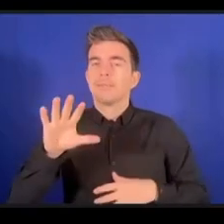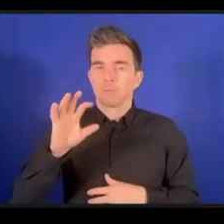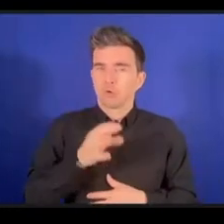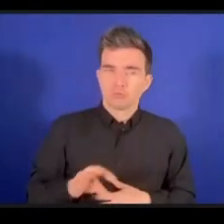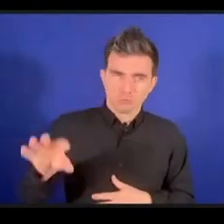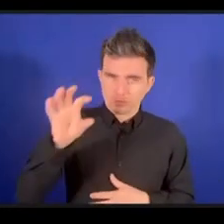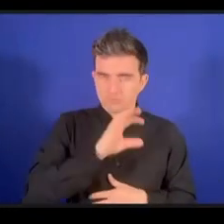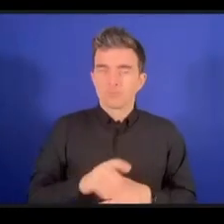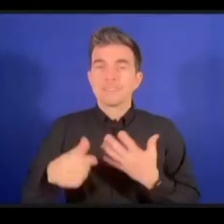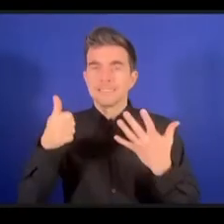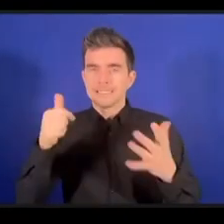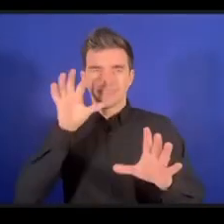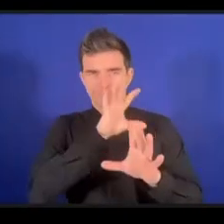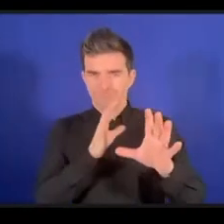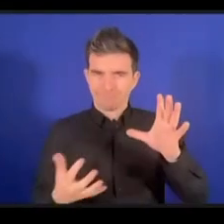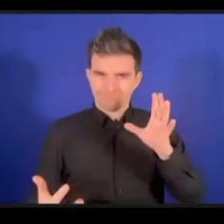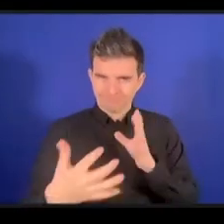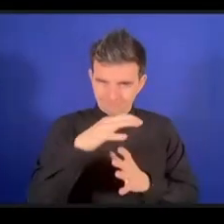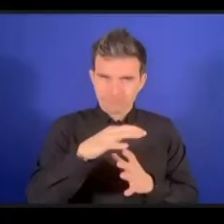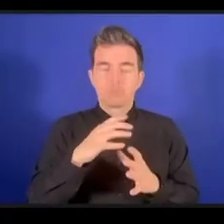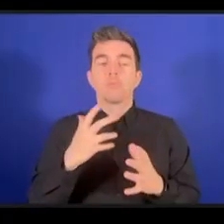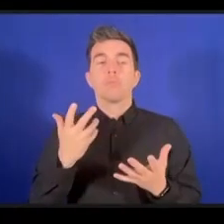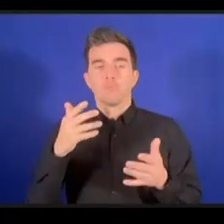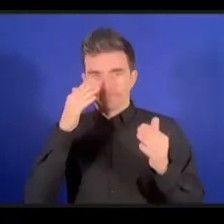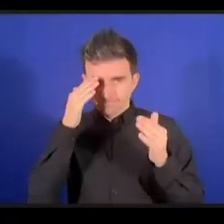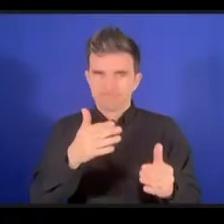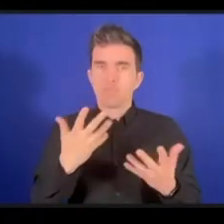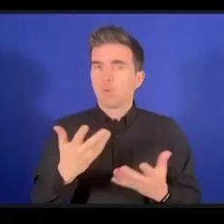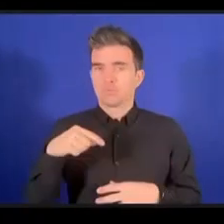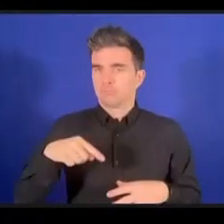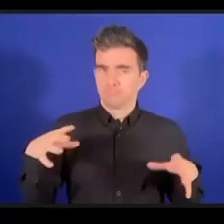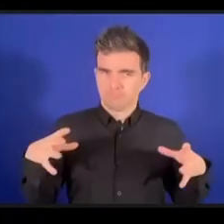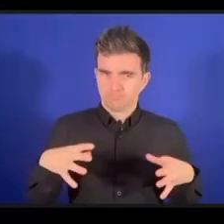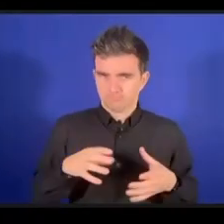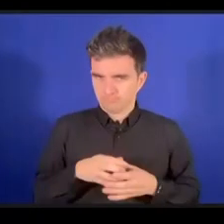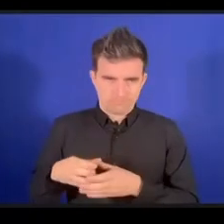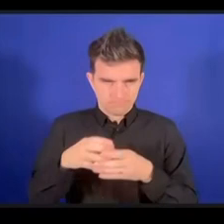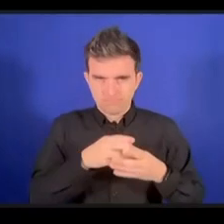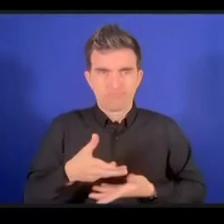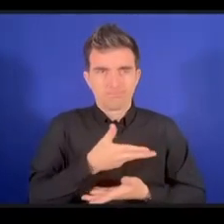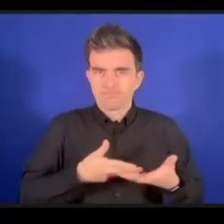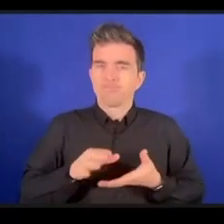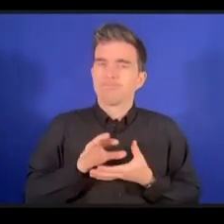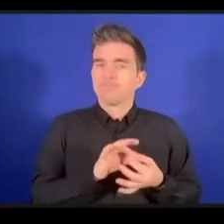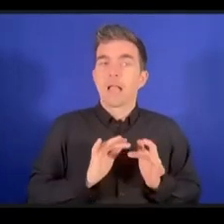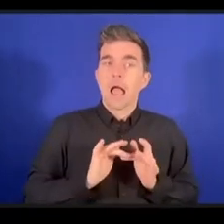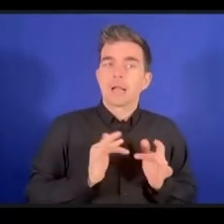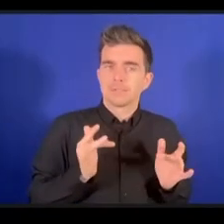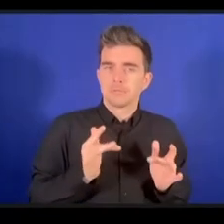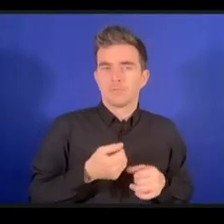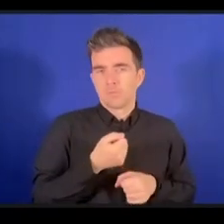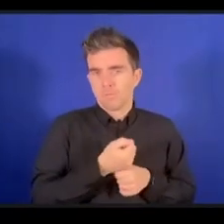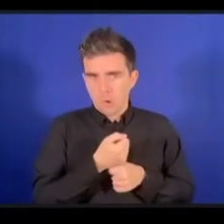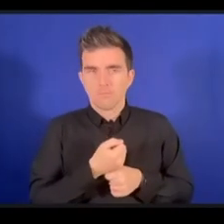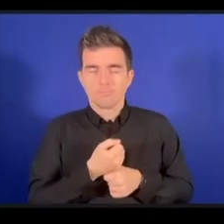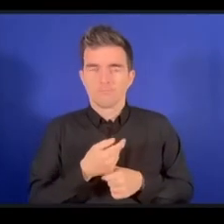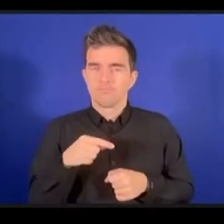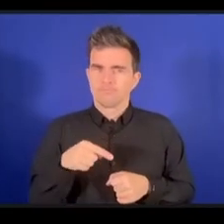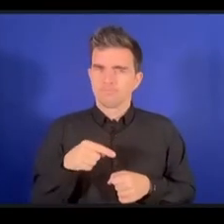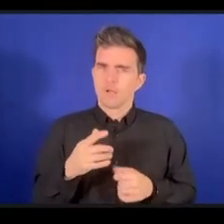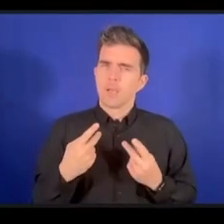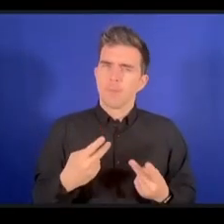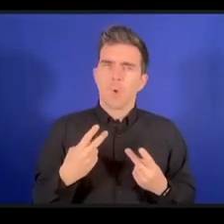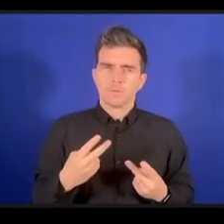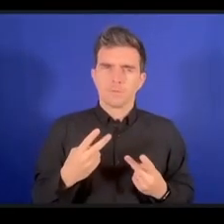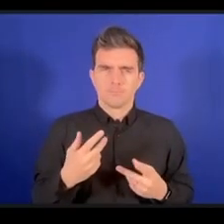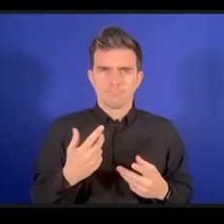会，而且呢，同时这个报告也告诉大家，动态联盟做了大量的基础性的工